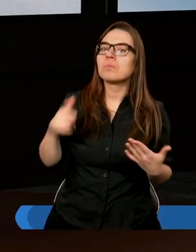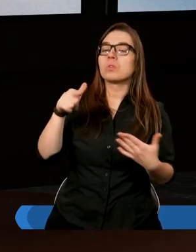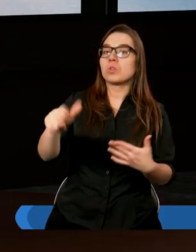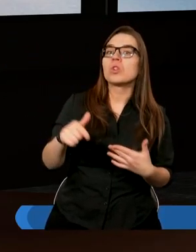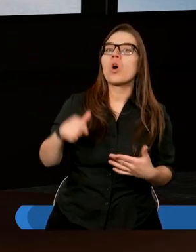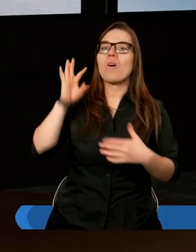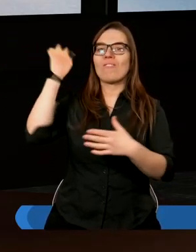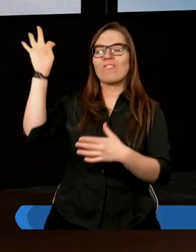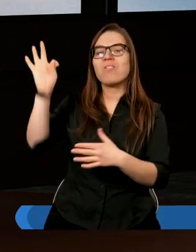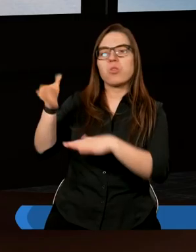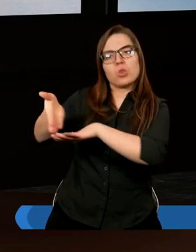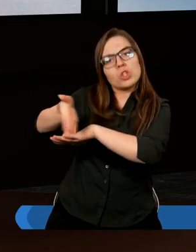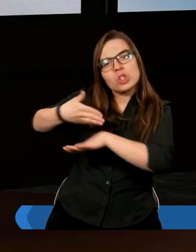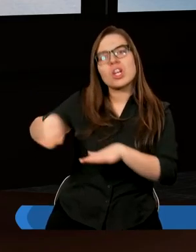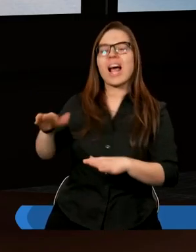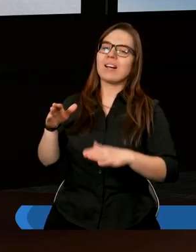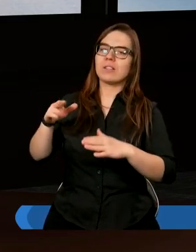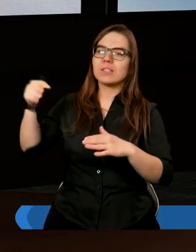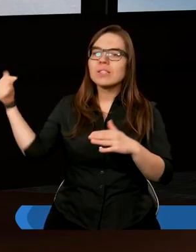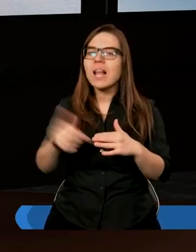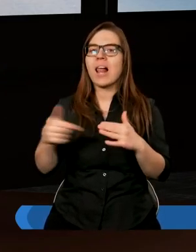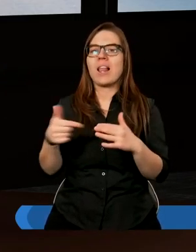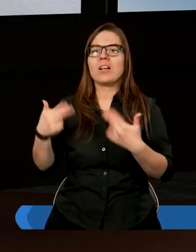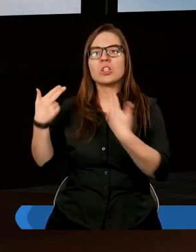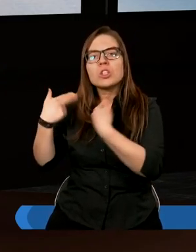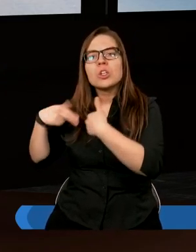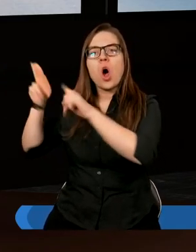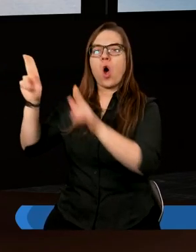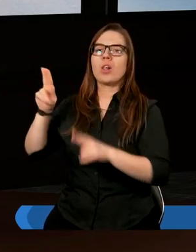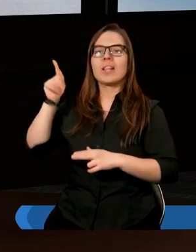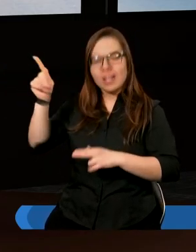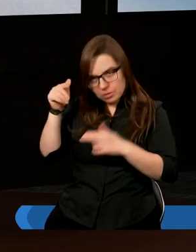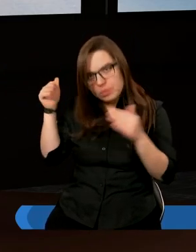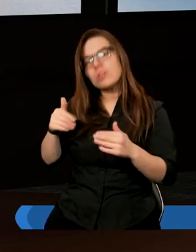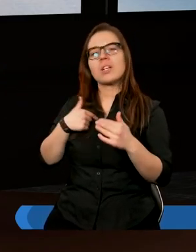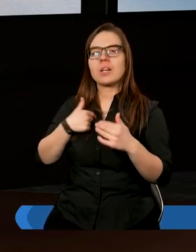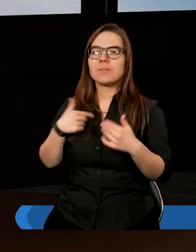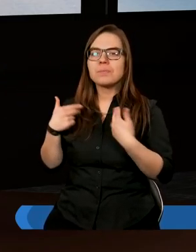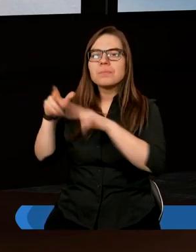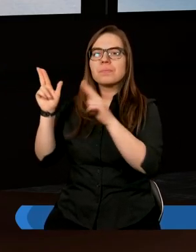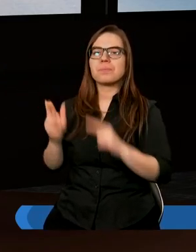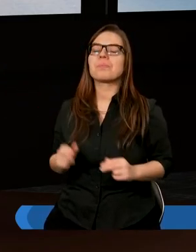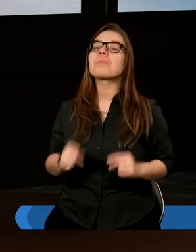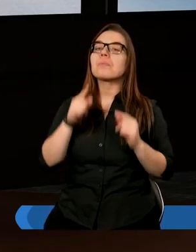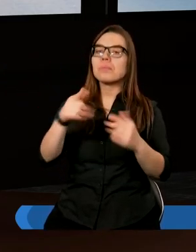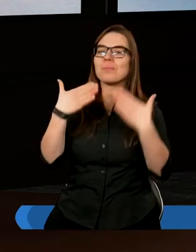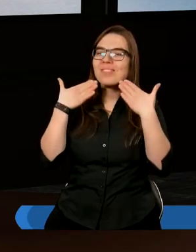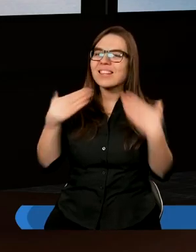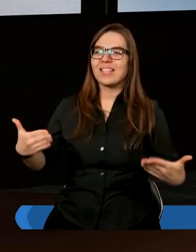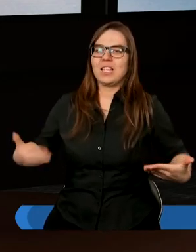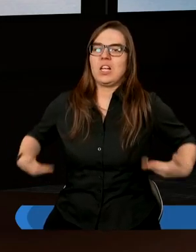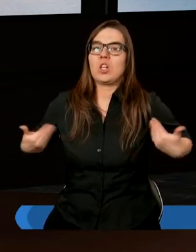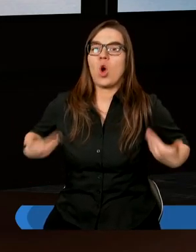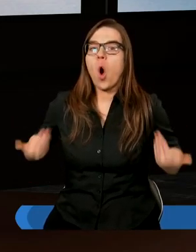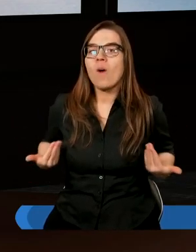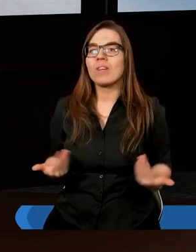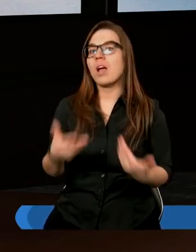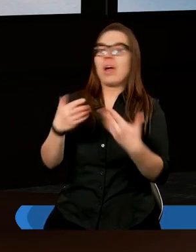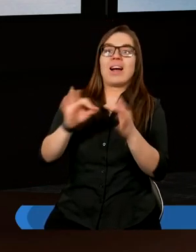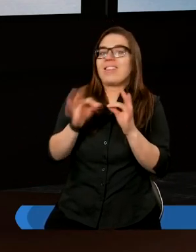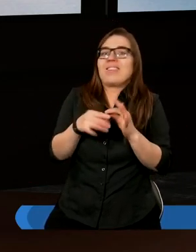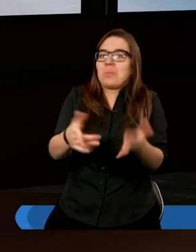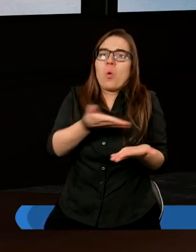maleńka część, którą możemy Tobie oddać. Dziękujemy za zdrowie, bo gdybyśmy go nie